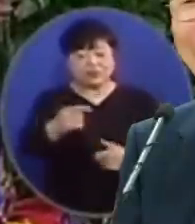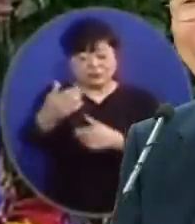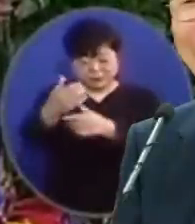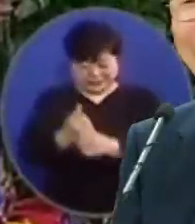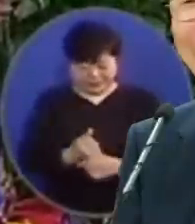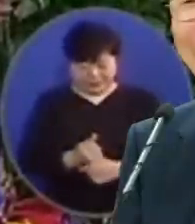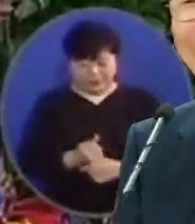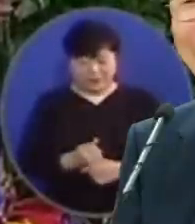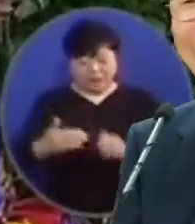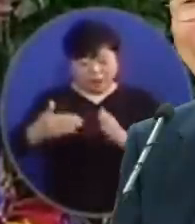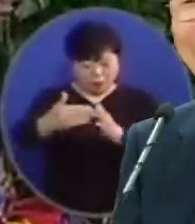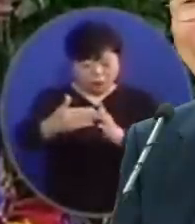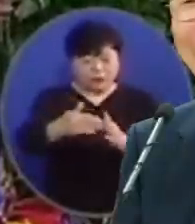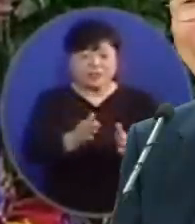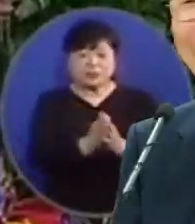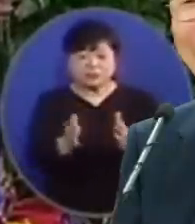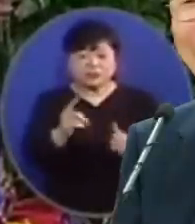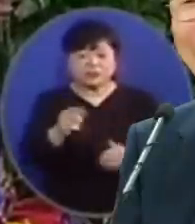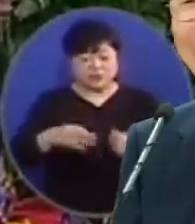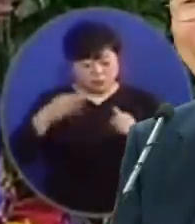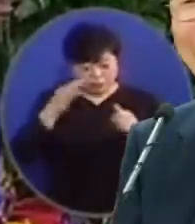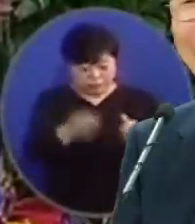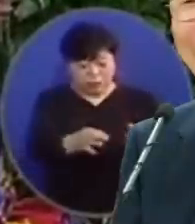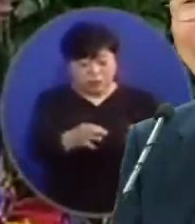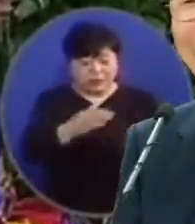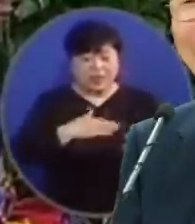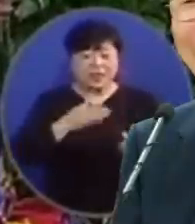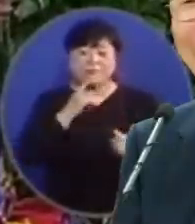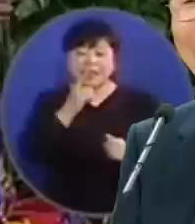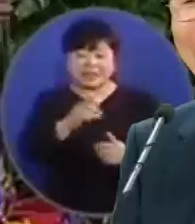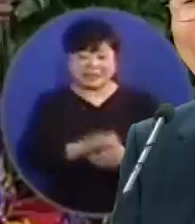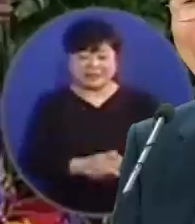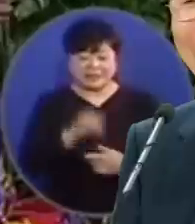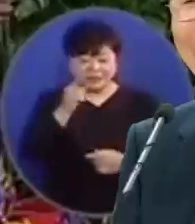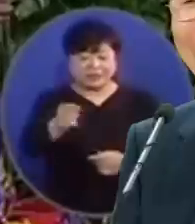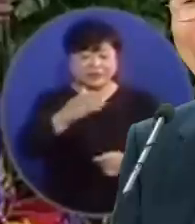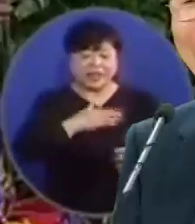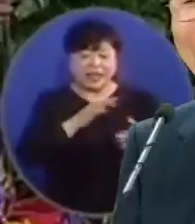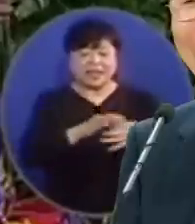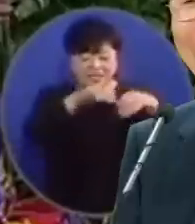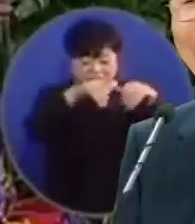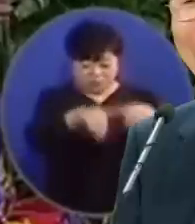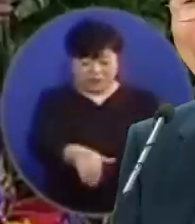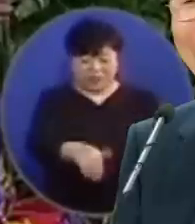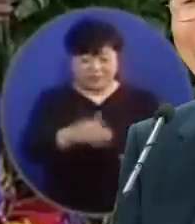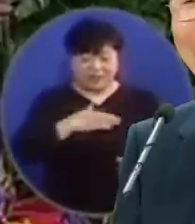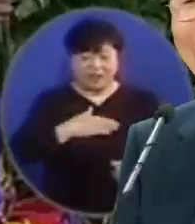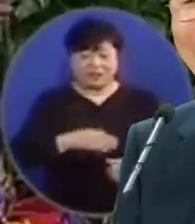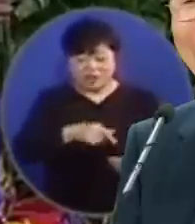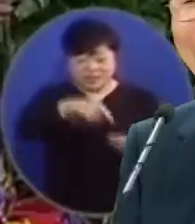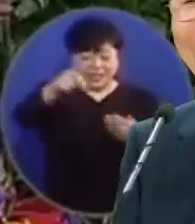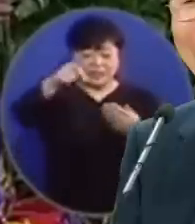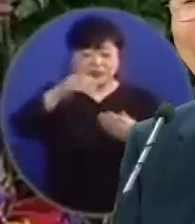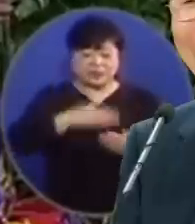붙들며 땅 모퉁이에서부터 너를 부르고 내게 이르기를 너는 나의 종이라 내가 너를 택하였고 싫어하여